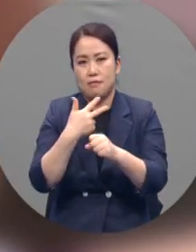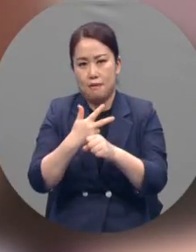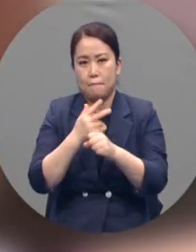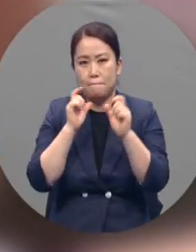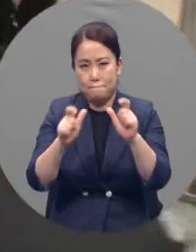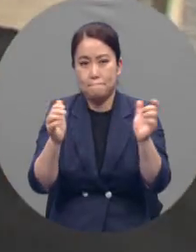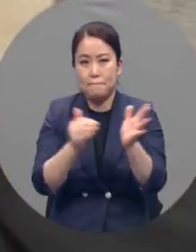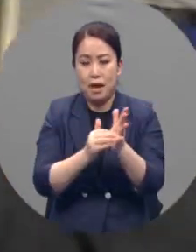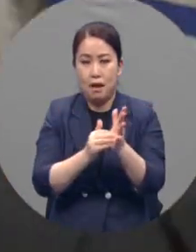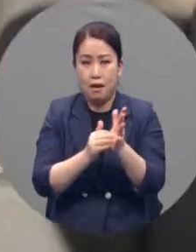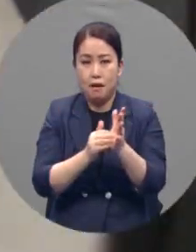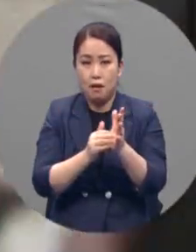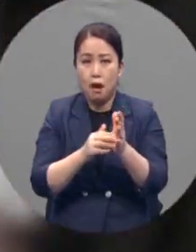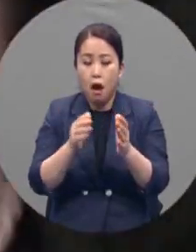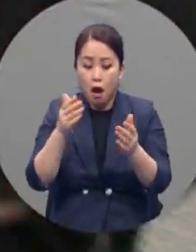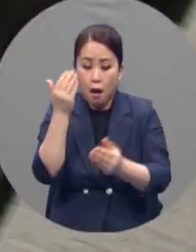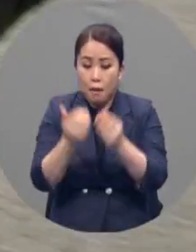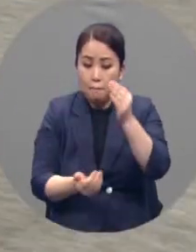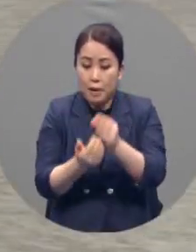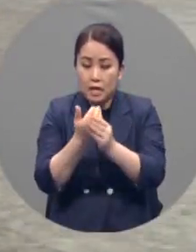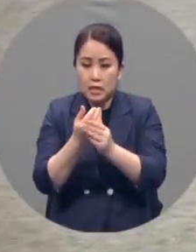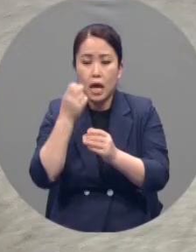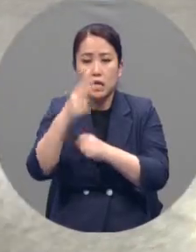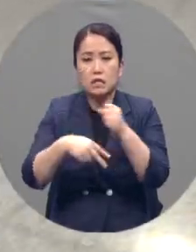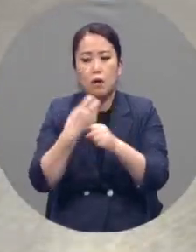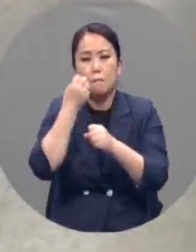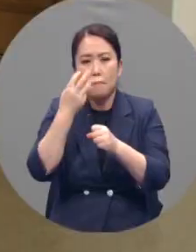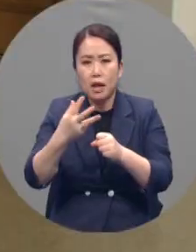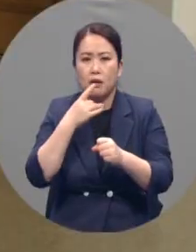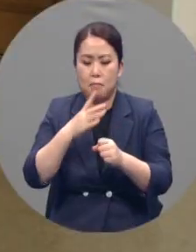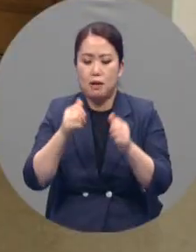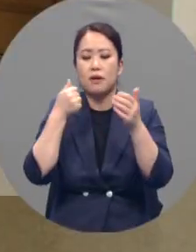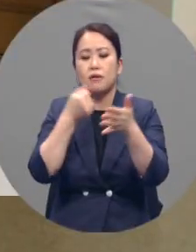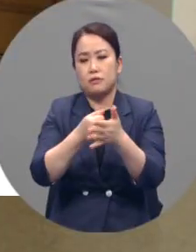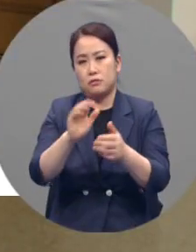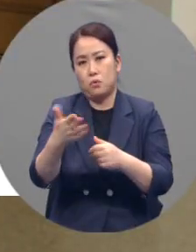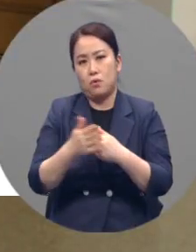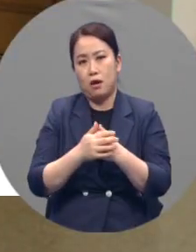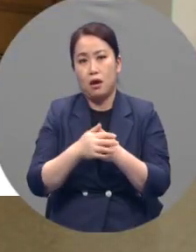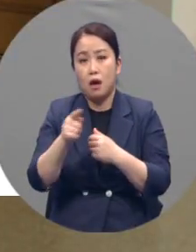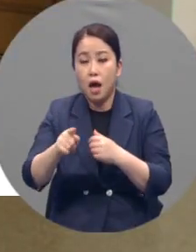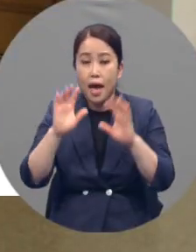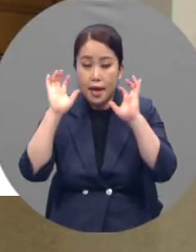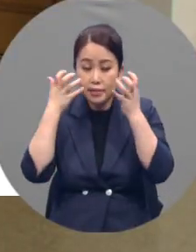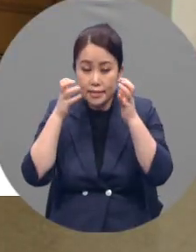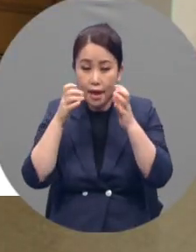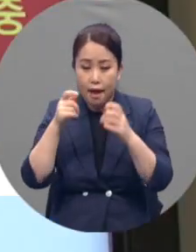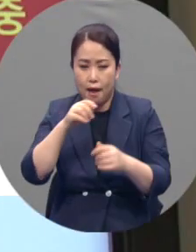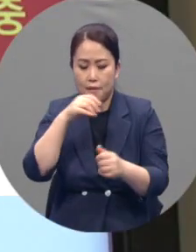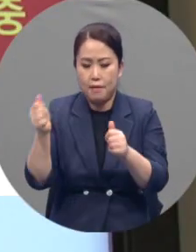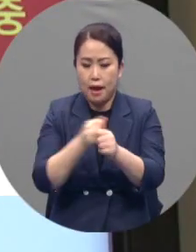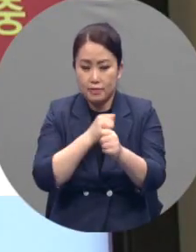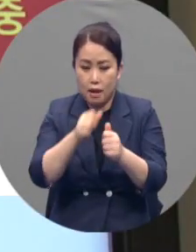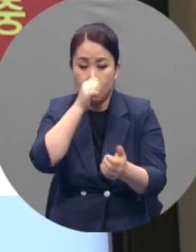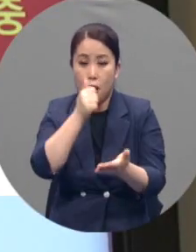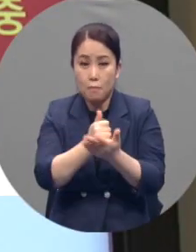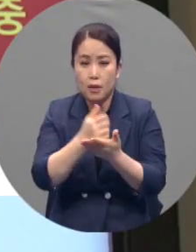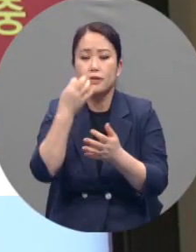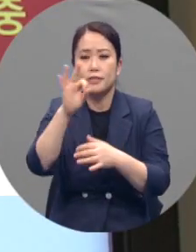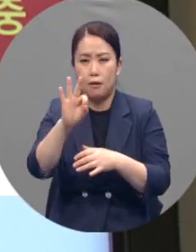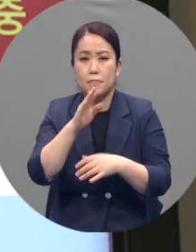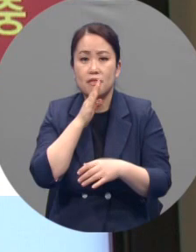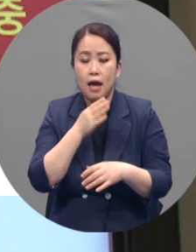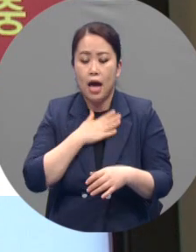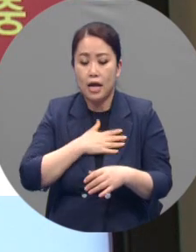만입니다. 재판이 길어진 이유는 A씨가 CCTV에 드러난 신생아 학대 혐의는 인정했지만 아영이를